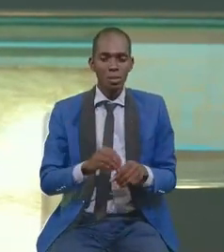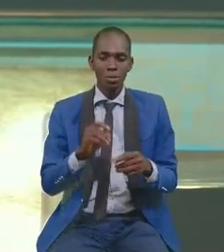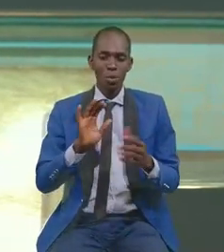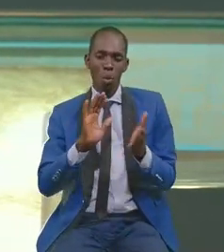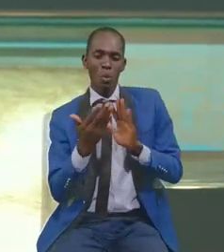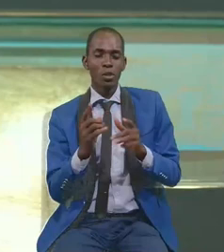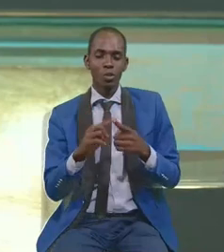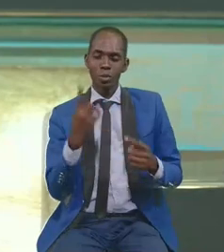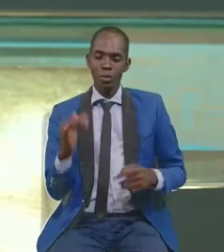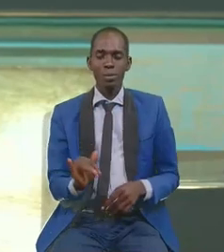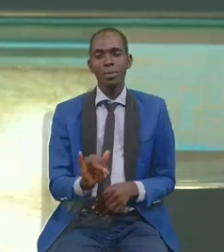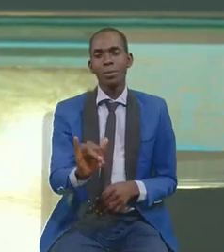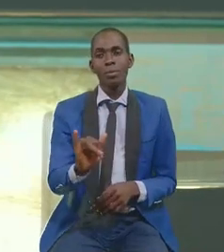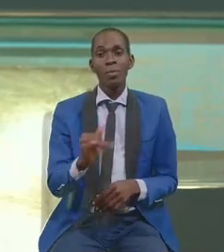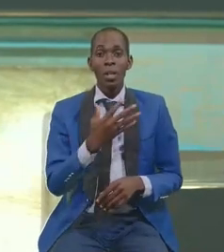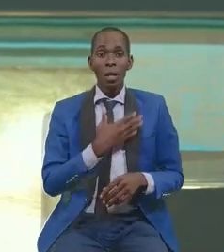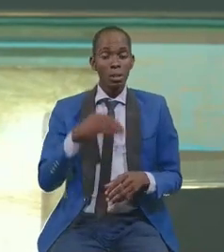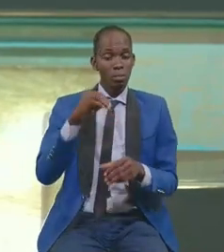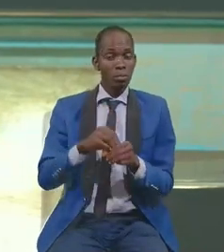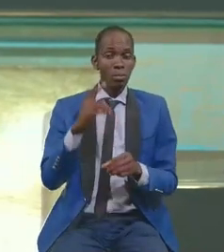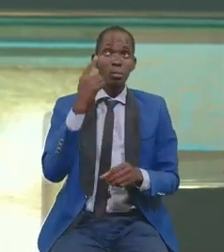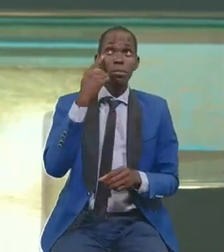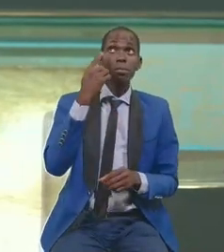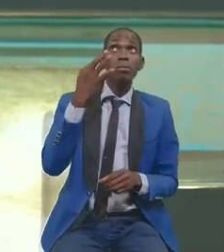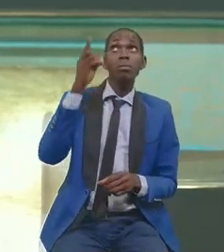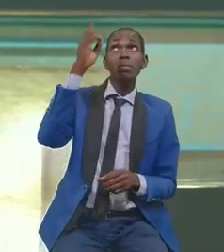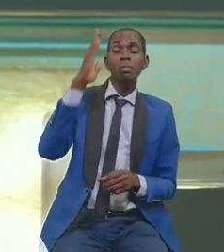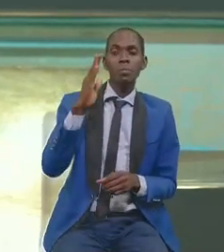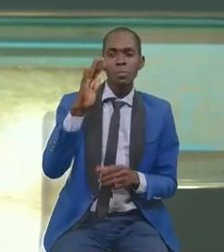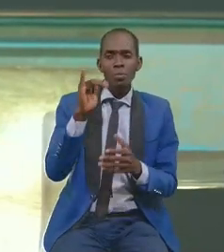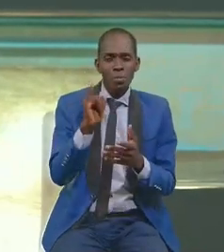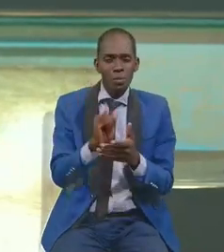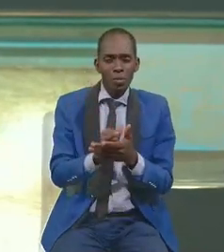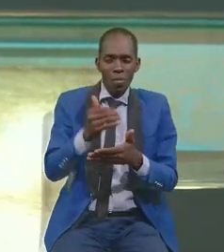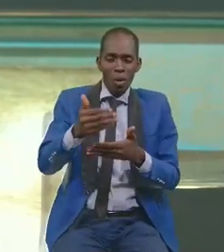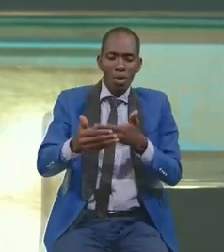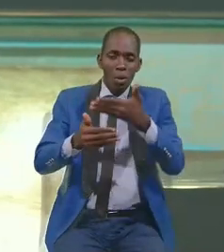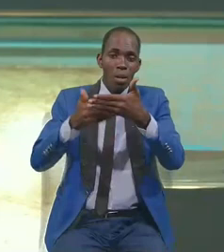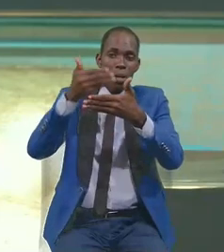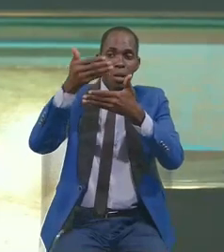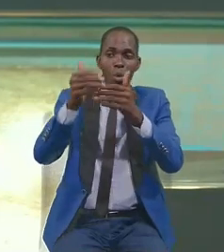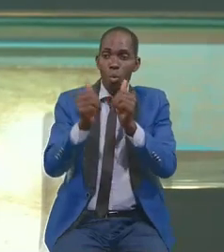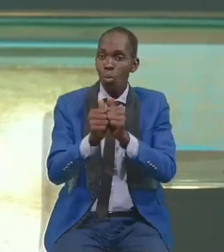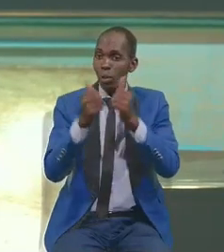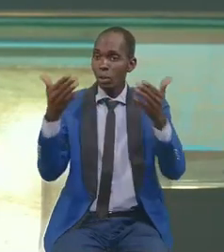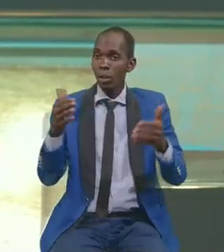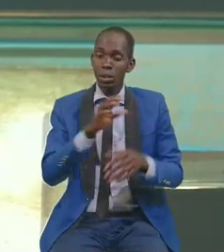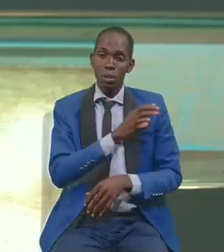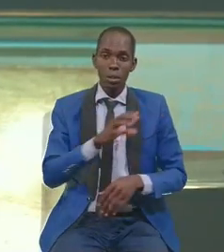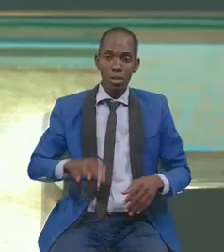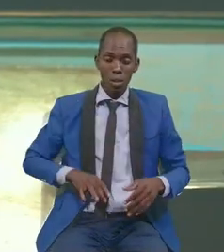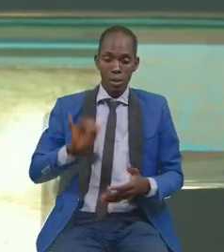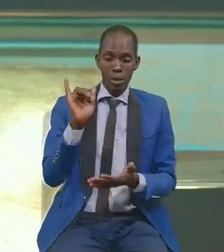par rapport à l'éternité. Devant Dieu, ce progrès-là, sans Christ, ce progrès-là, sans la